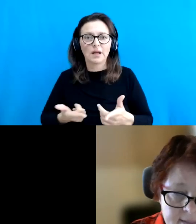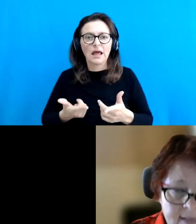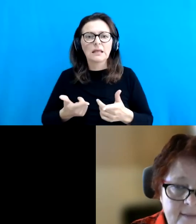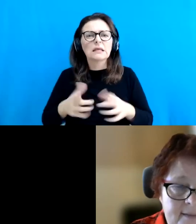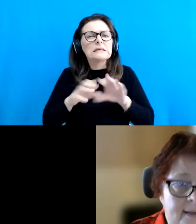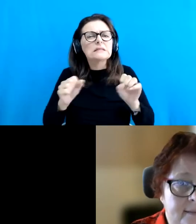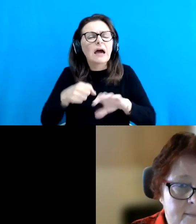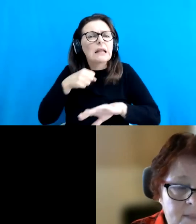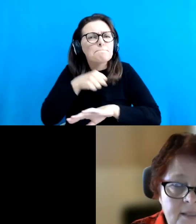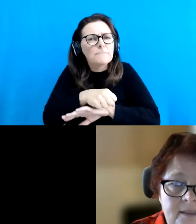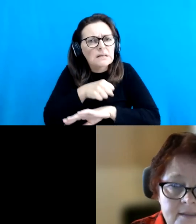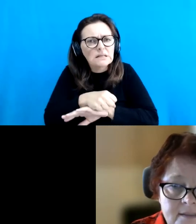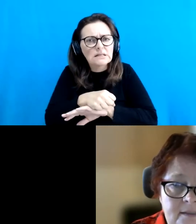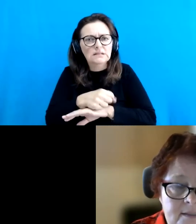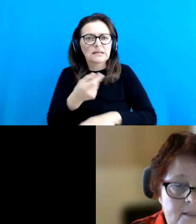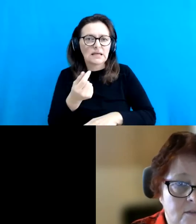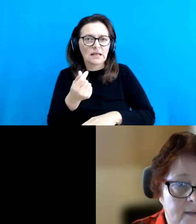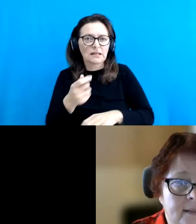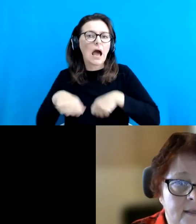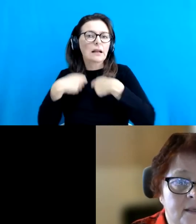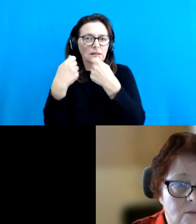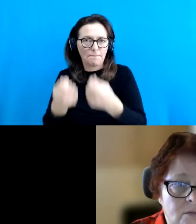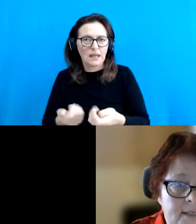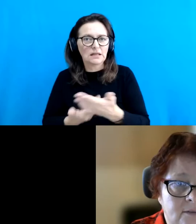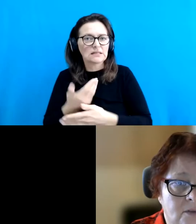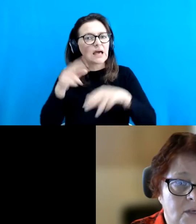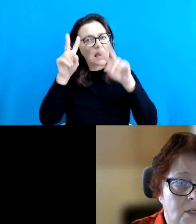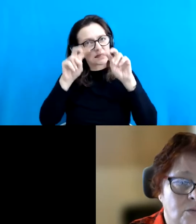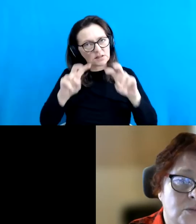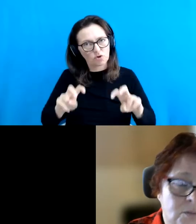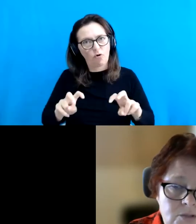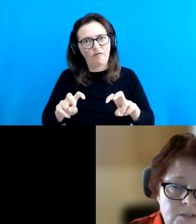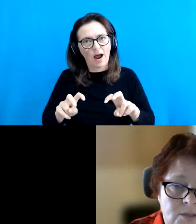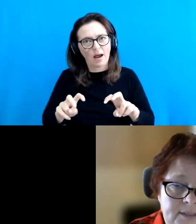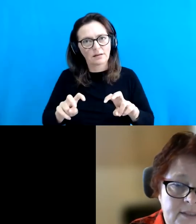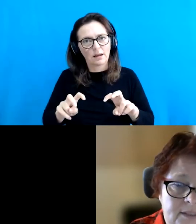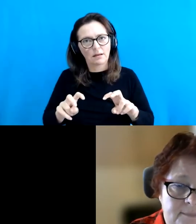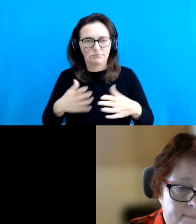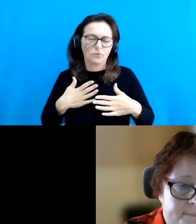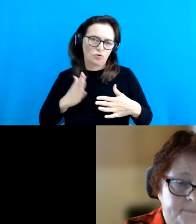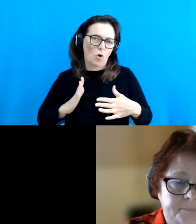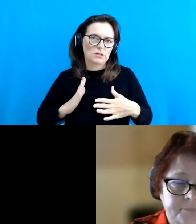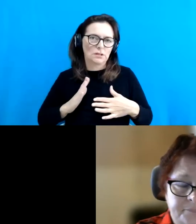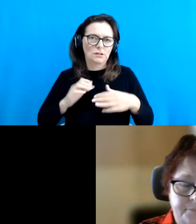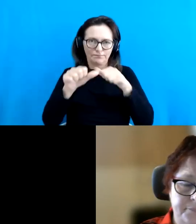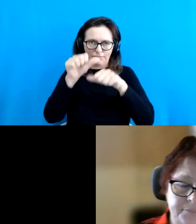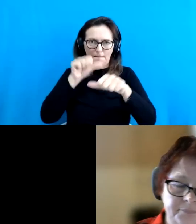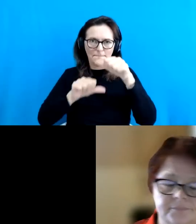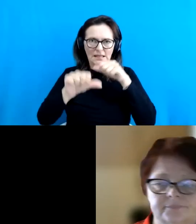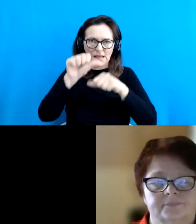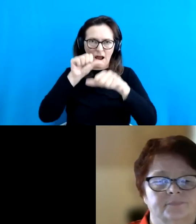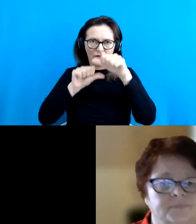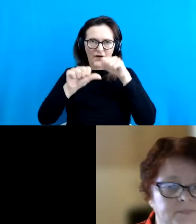da se denar nameni za raziskovanje konkretno. Toliko mogoče z moje strani. Hvala,